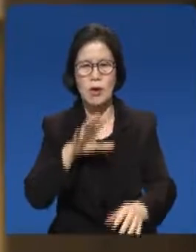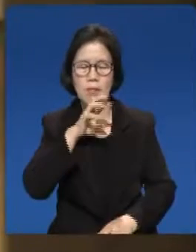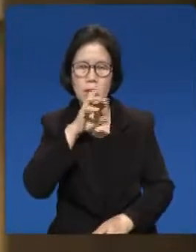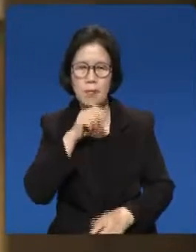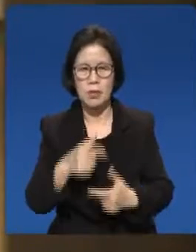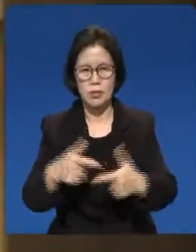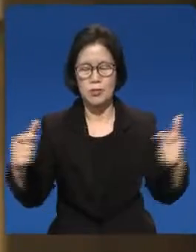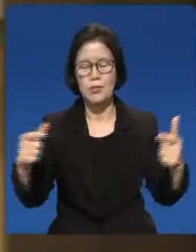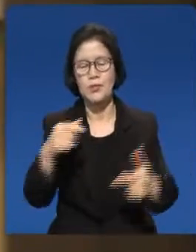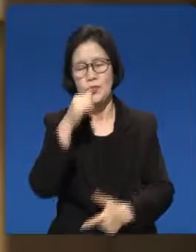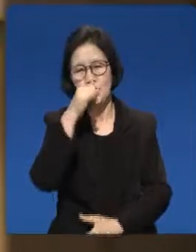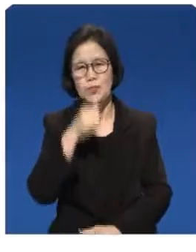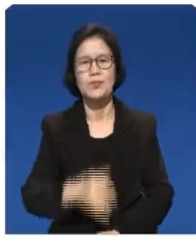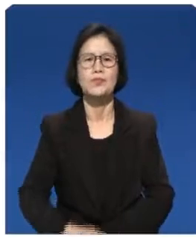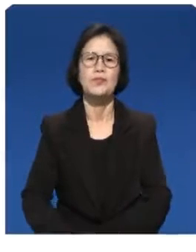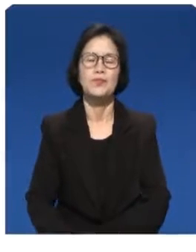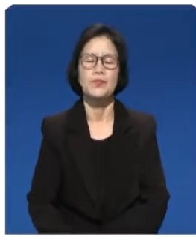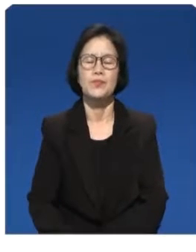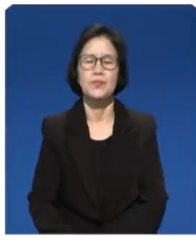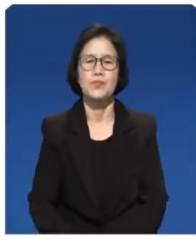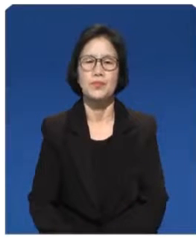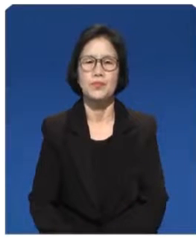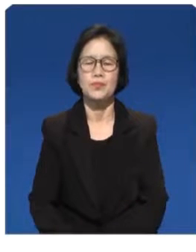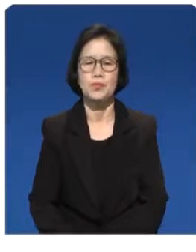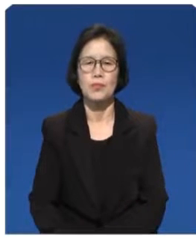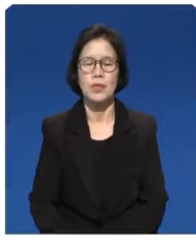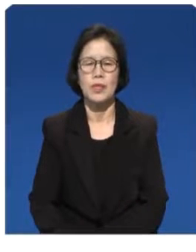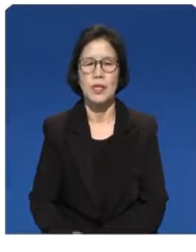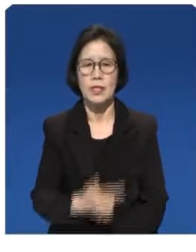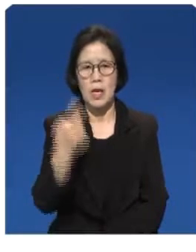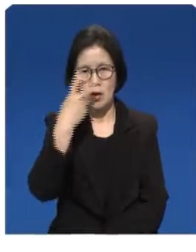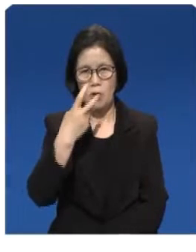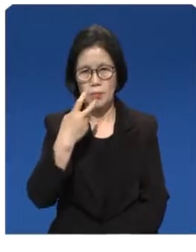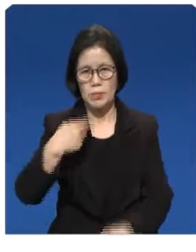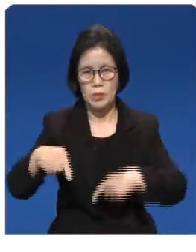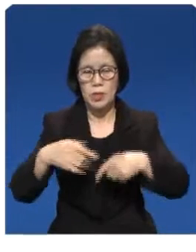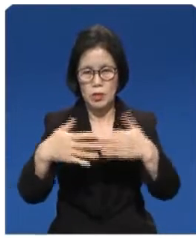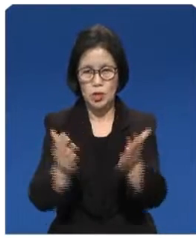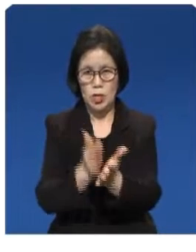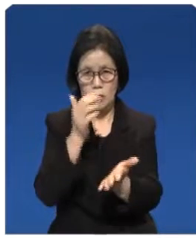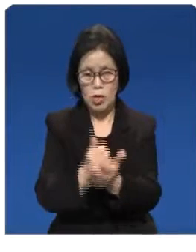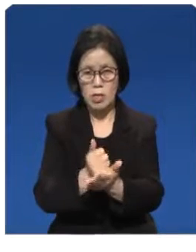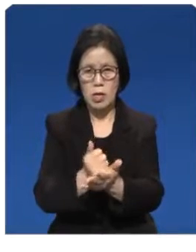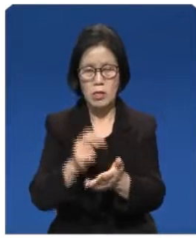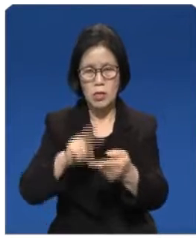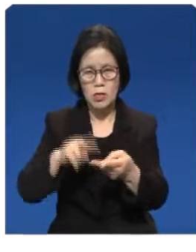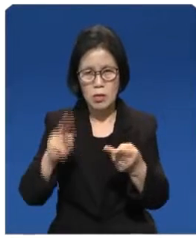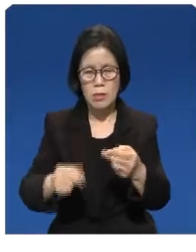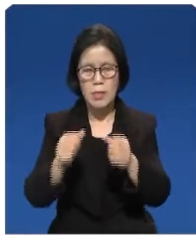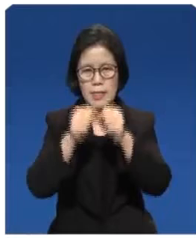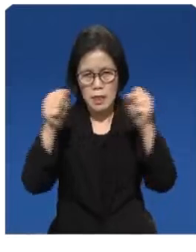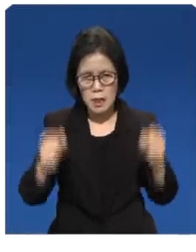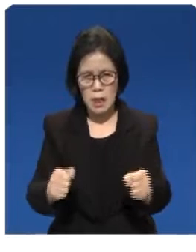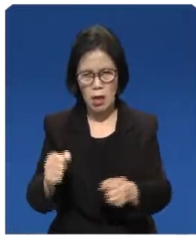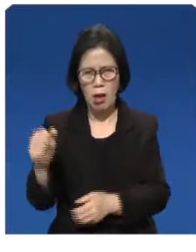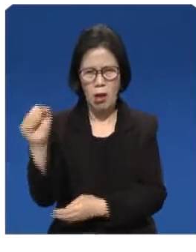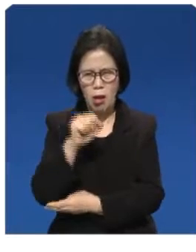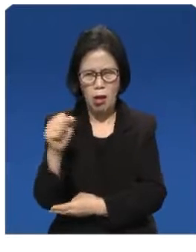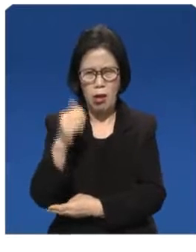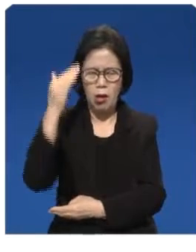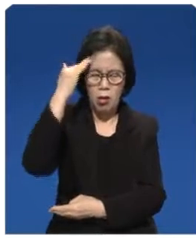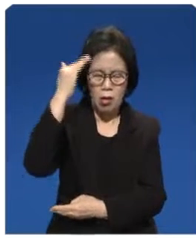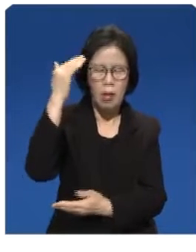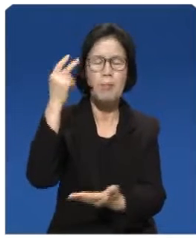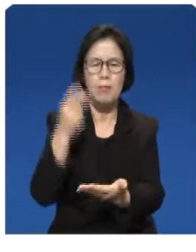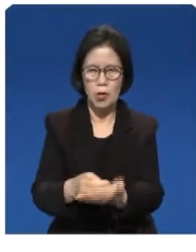커지고 있습니다 권 상대 대범 정책 기회 과장은 형사사법 시스템 근간에 기운들은 법안